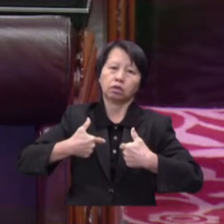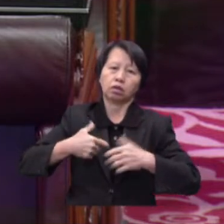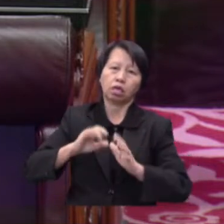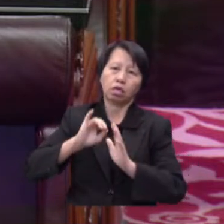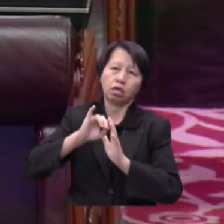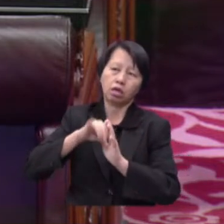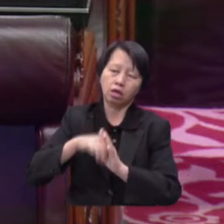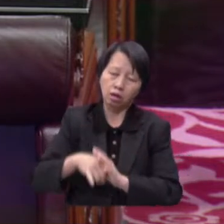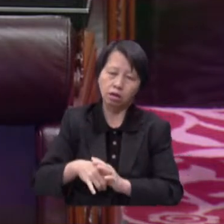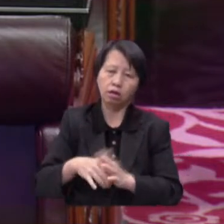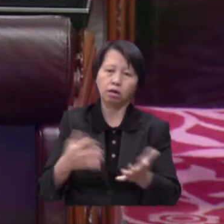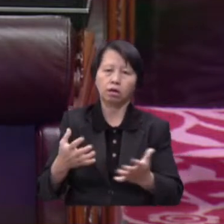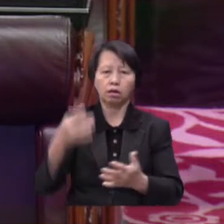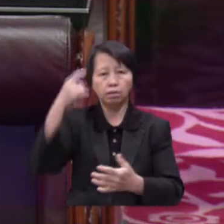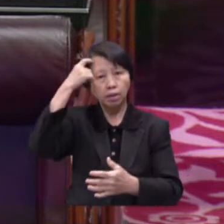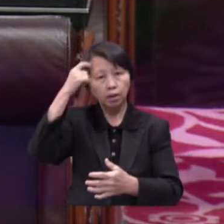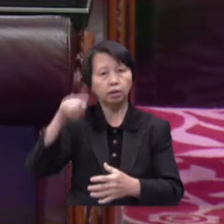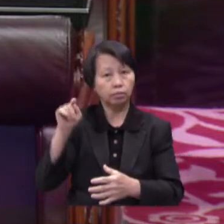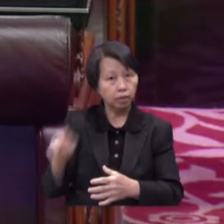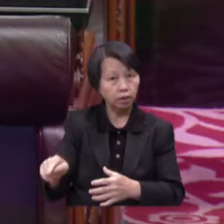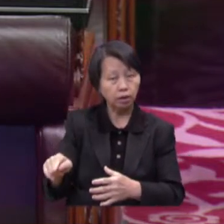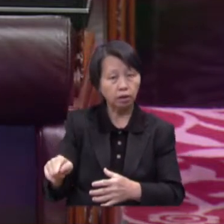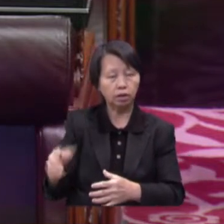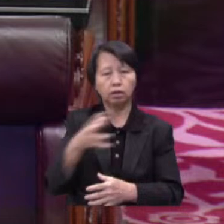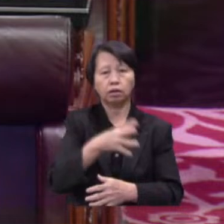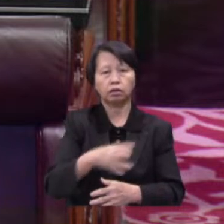kesehatan mental mereka